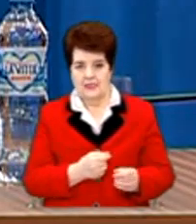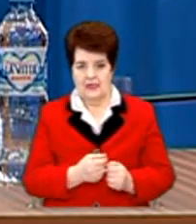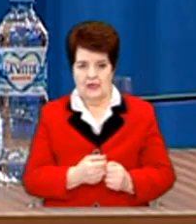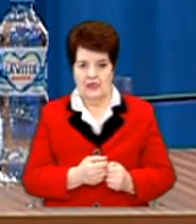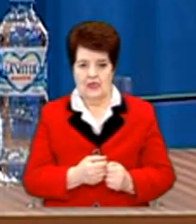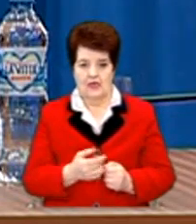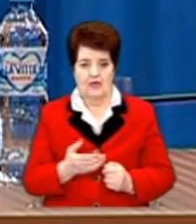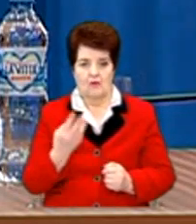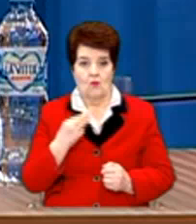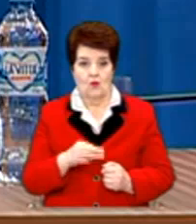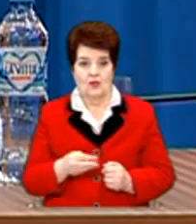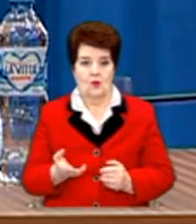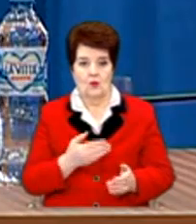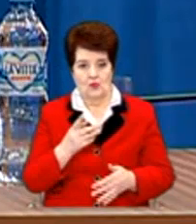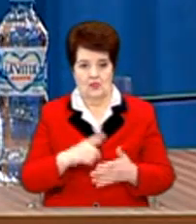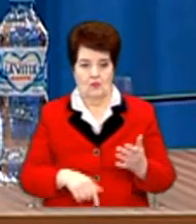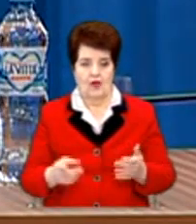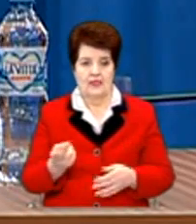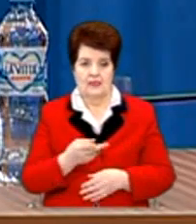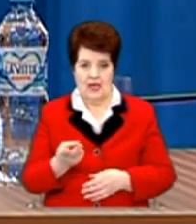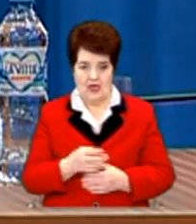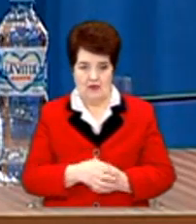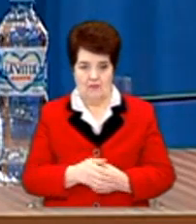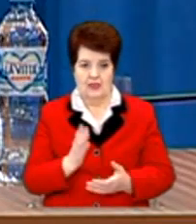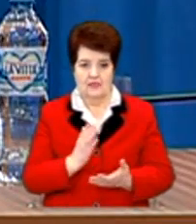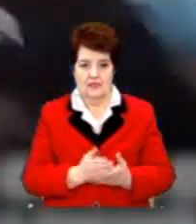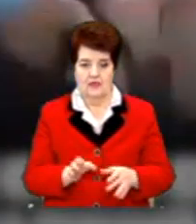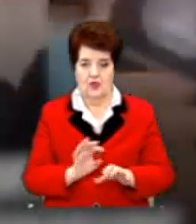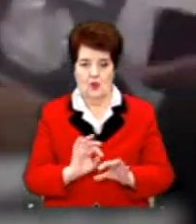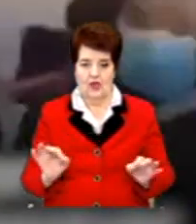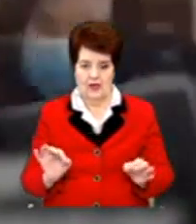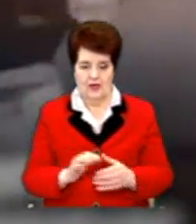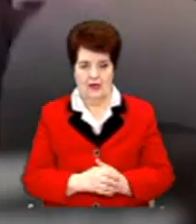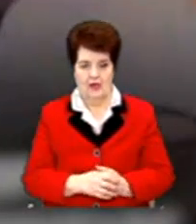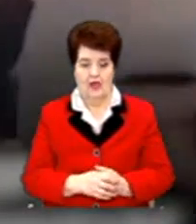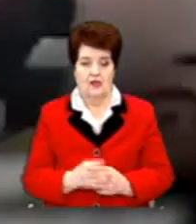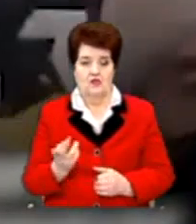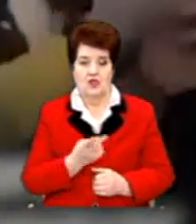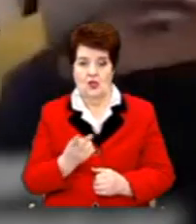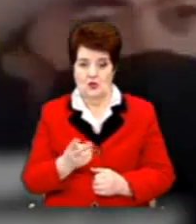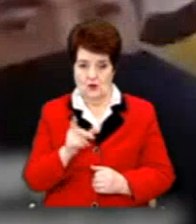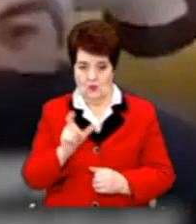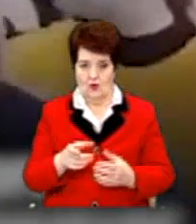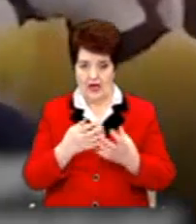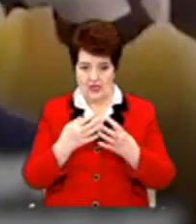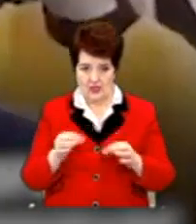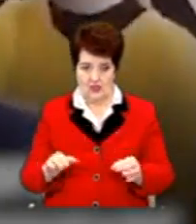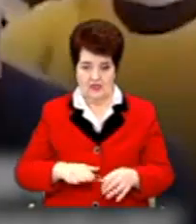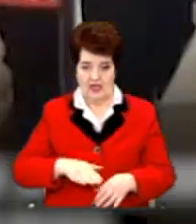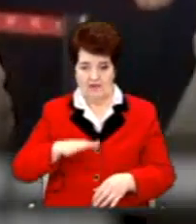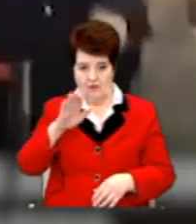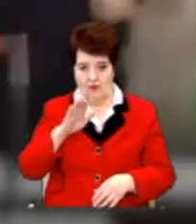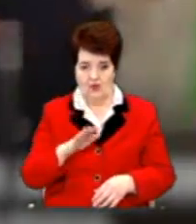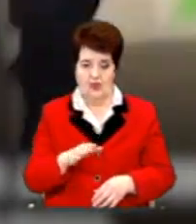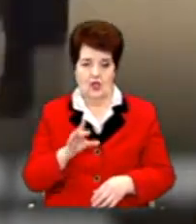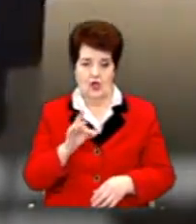în ce mod anume, dar cu siguranță ambii sunt ok în acest sens. Celor doi basarabeni nu li s-a permis accesul la bordul avionului de